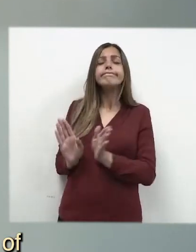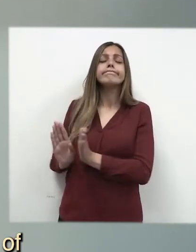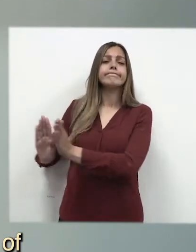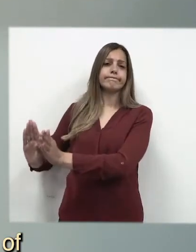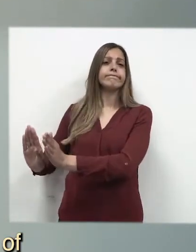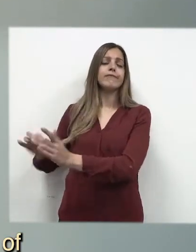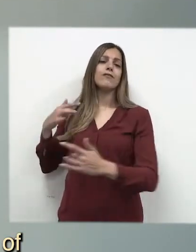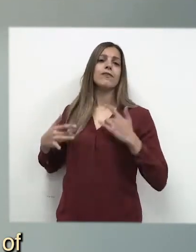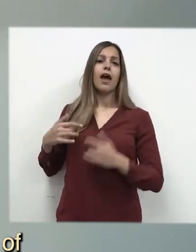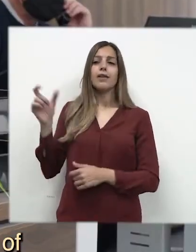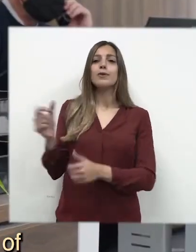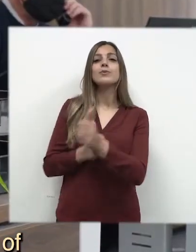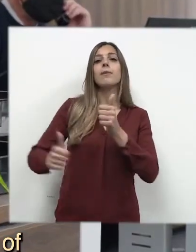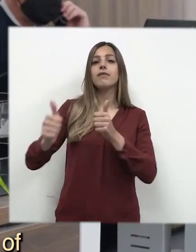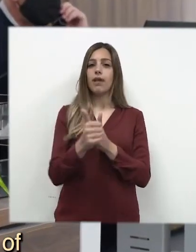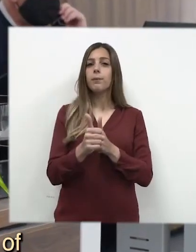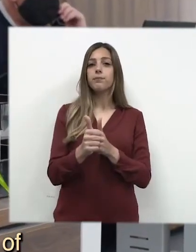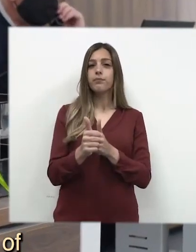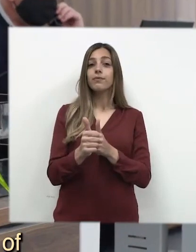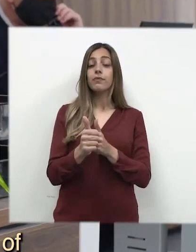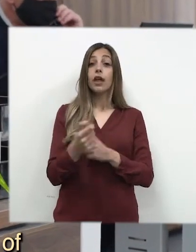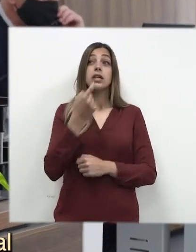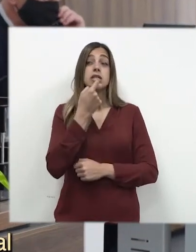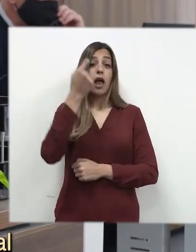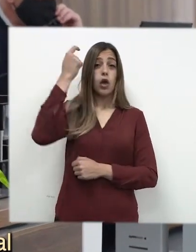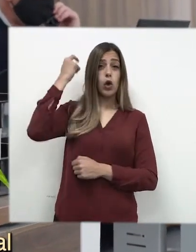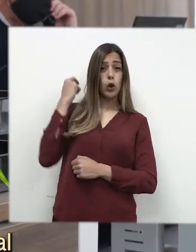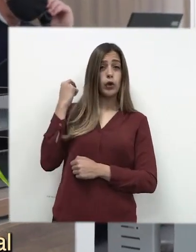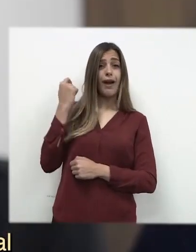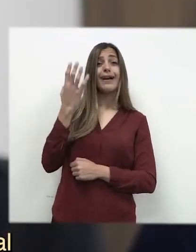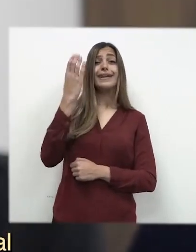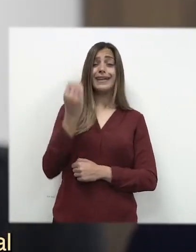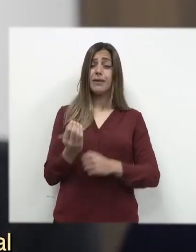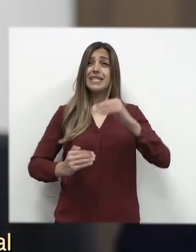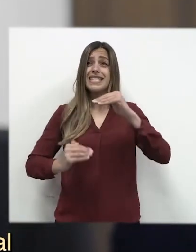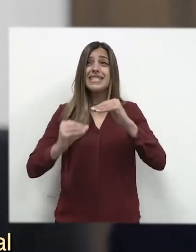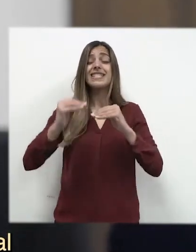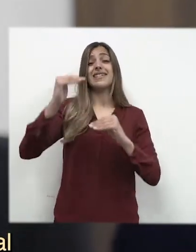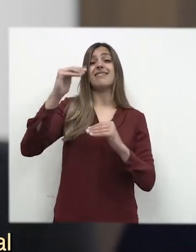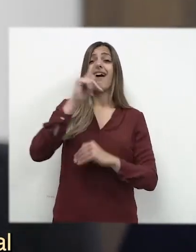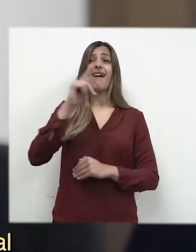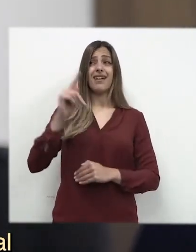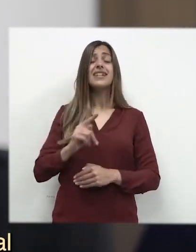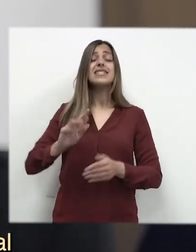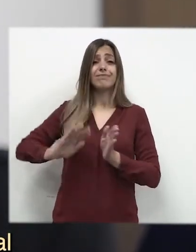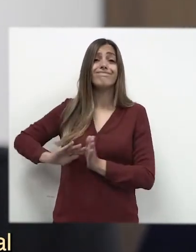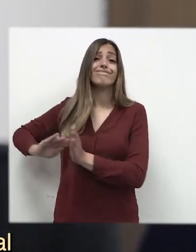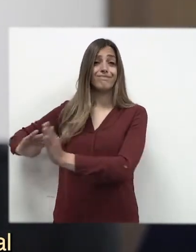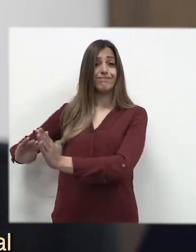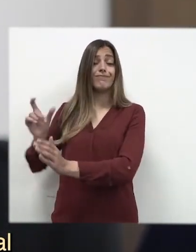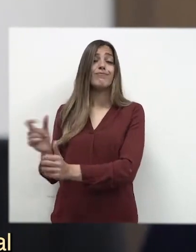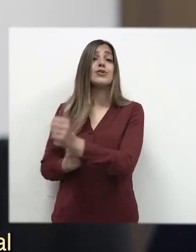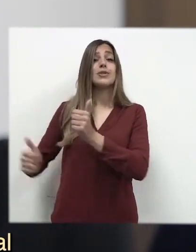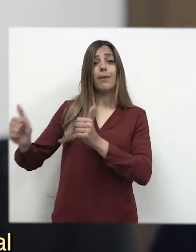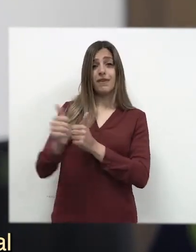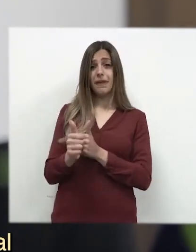tal-diskriminazjoni fil-ħajja tal-persuna tal-disabilta. Il-Sena l-Uħra rat ammont zida substanzja